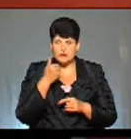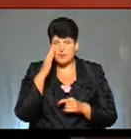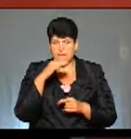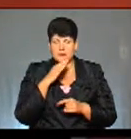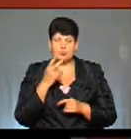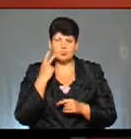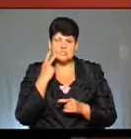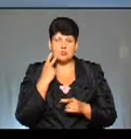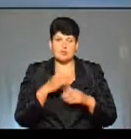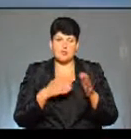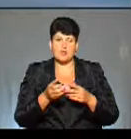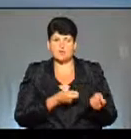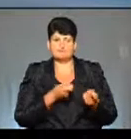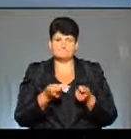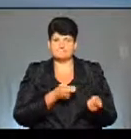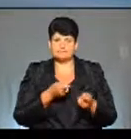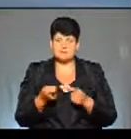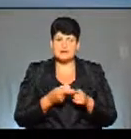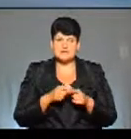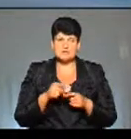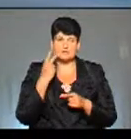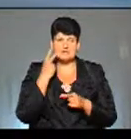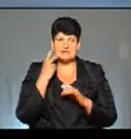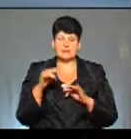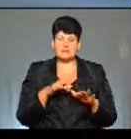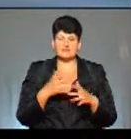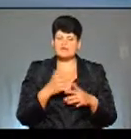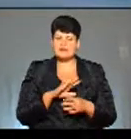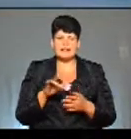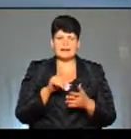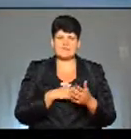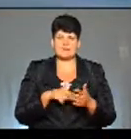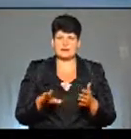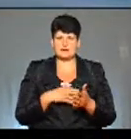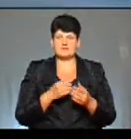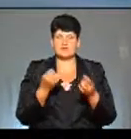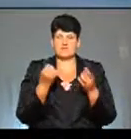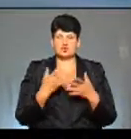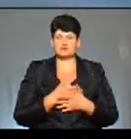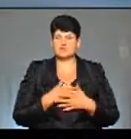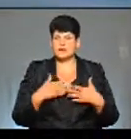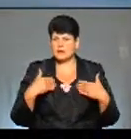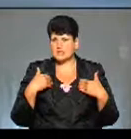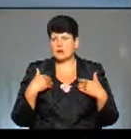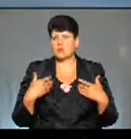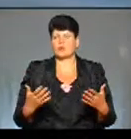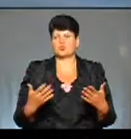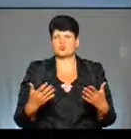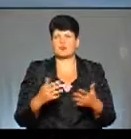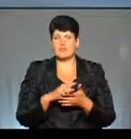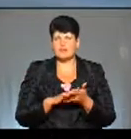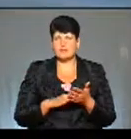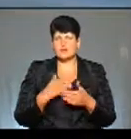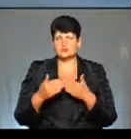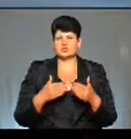її носить на руках. Це вже постійний процес, вони вже зневірилися, і вони вже просто не хочуть навіть, ну, якби, далі йти і